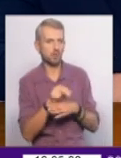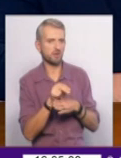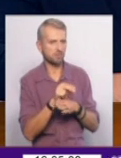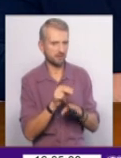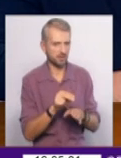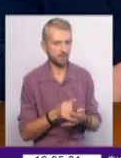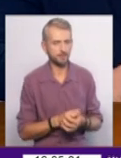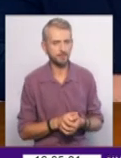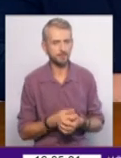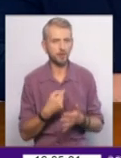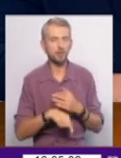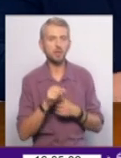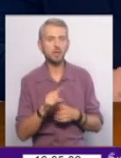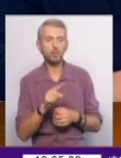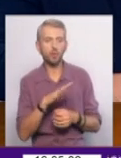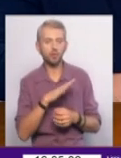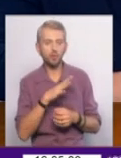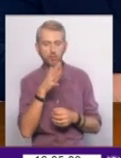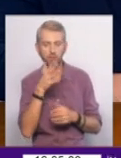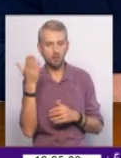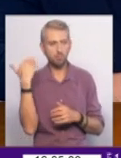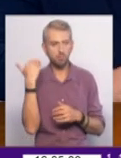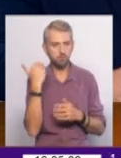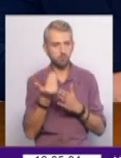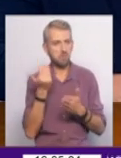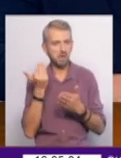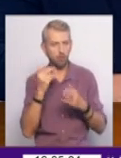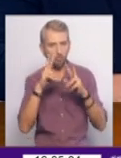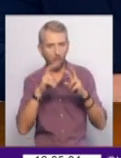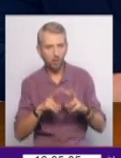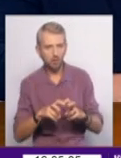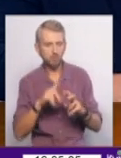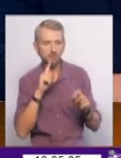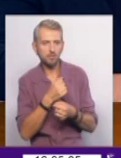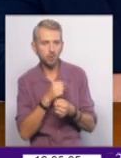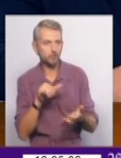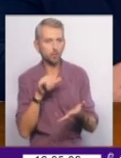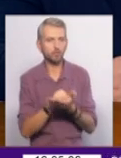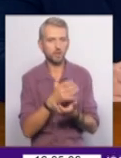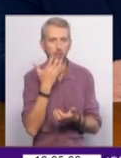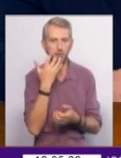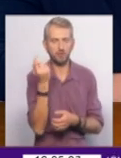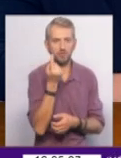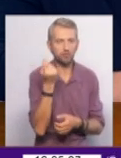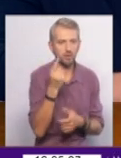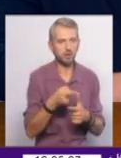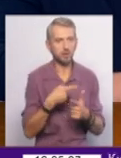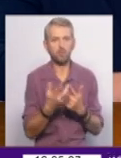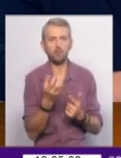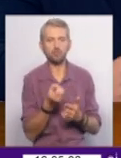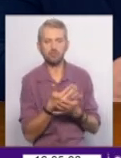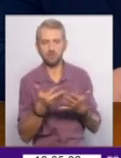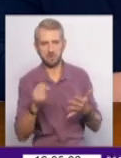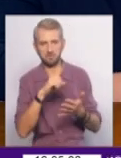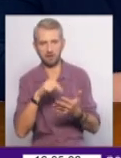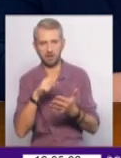що те, що було при попередньому огляді, наприклад, неможливість встановити там тепловий лічильник, чи ще ряд таких питань. Коли